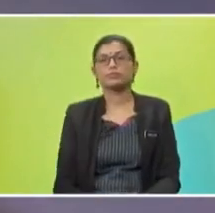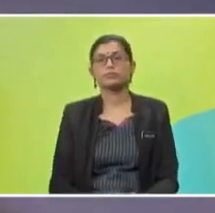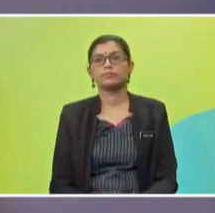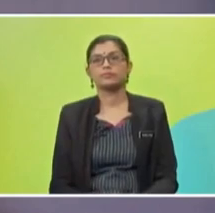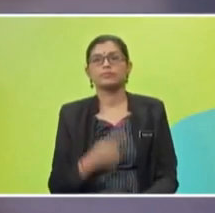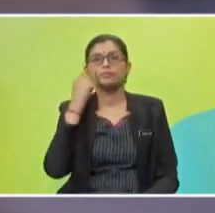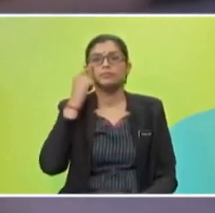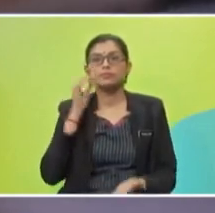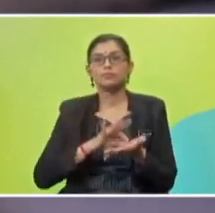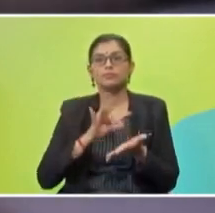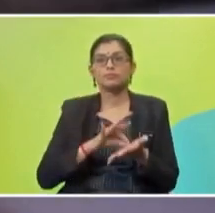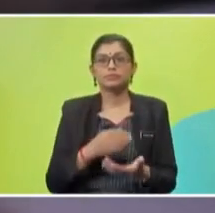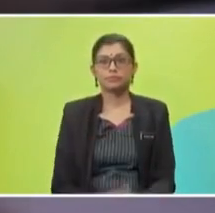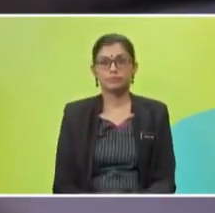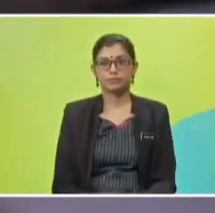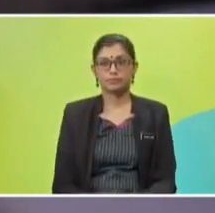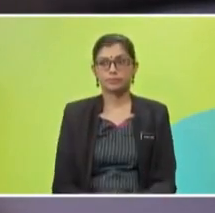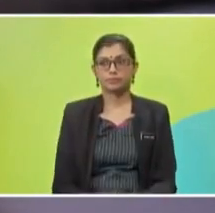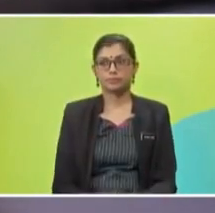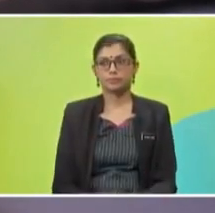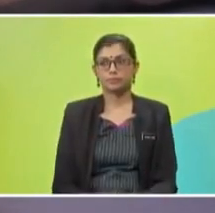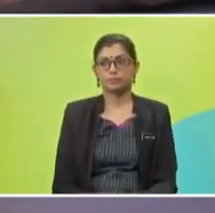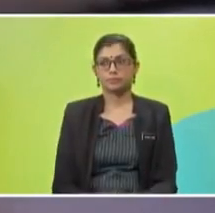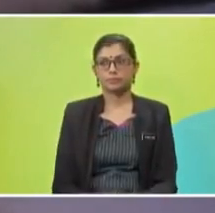ayam-ayam sini oke